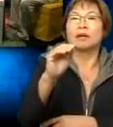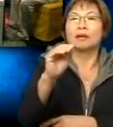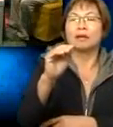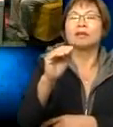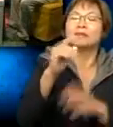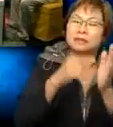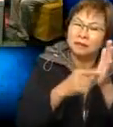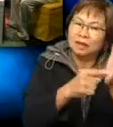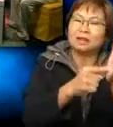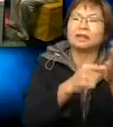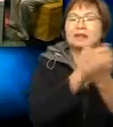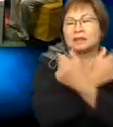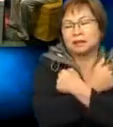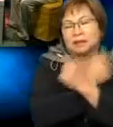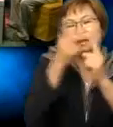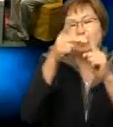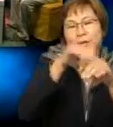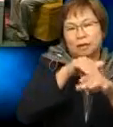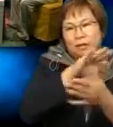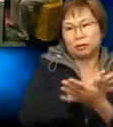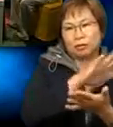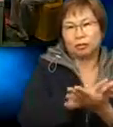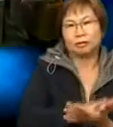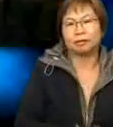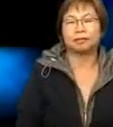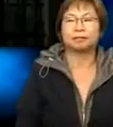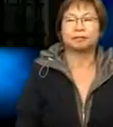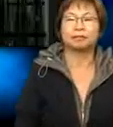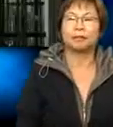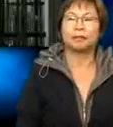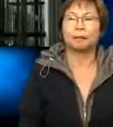sebagai tanda cinta mereka pada sekolah. Saksikan.